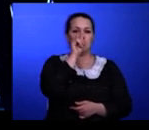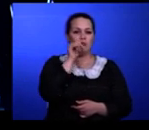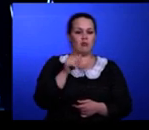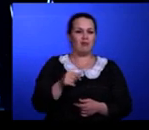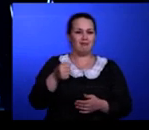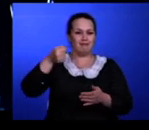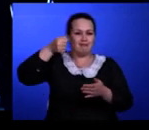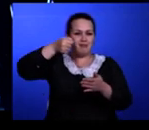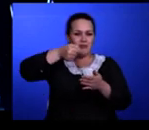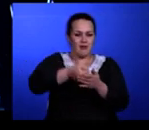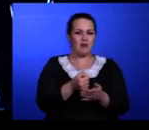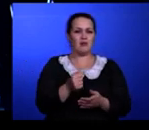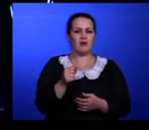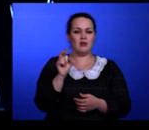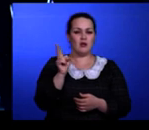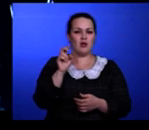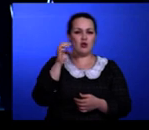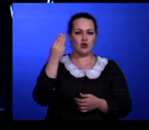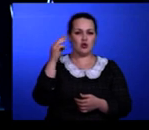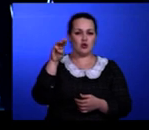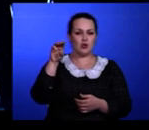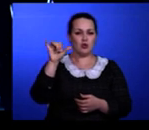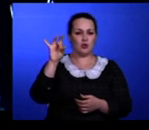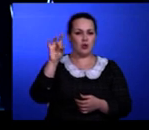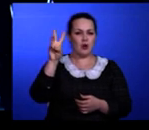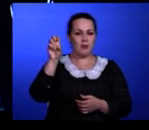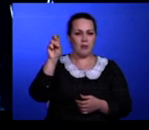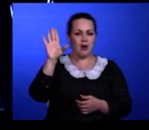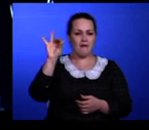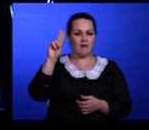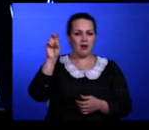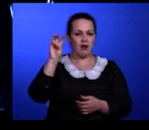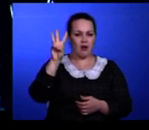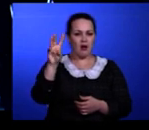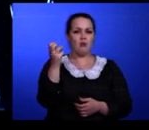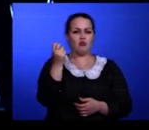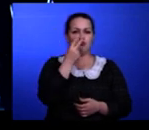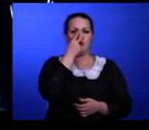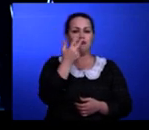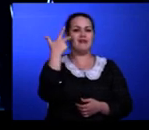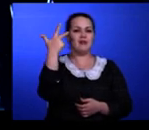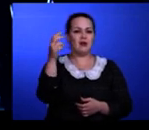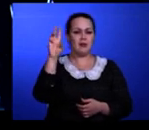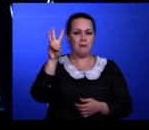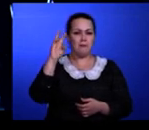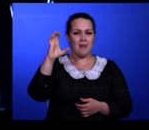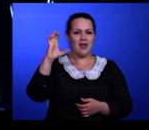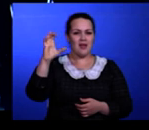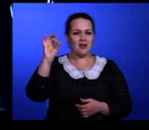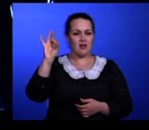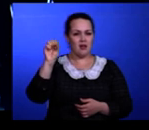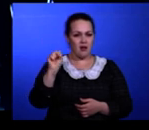к штурмовикам юлдаш увидел еще три мессера теперь